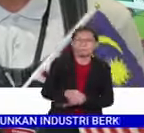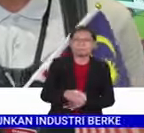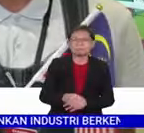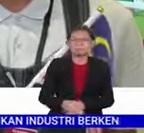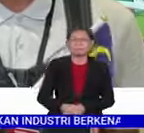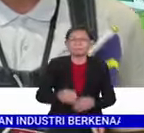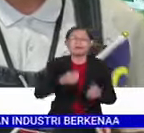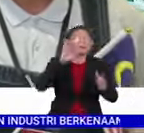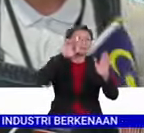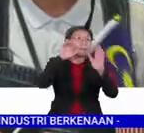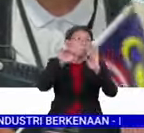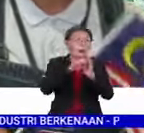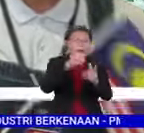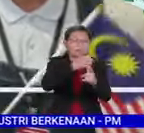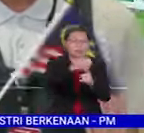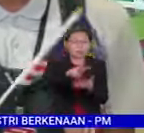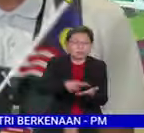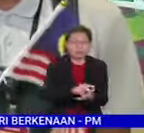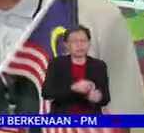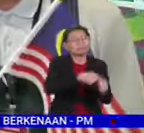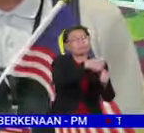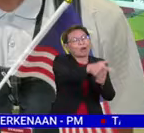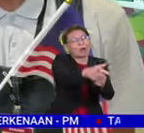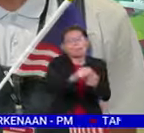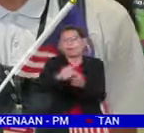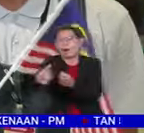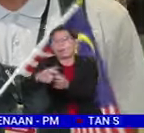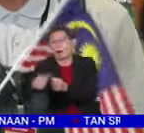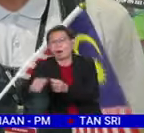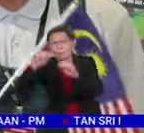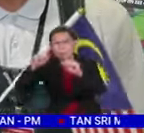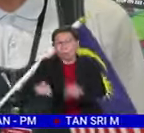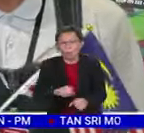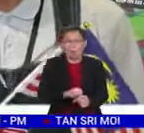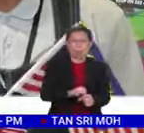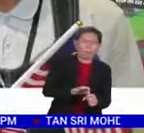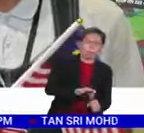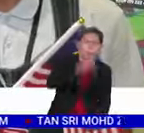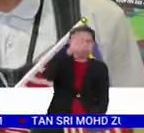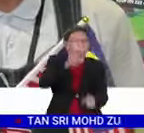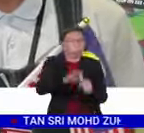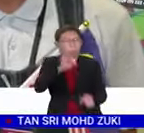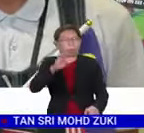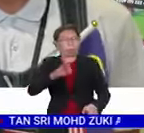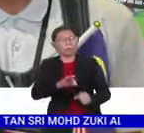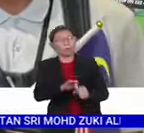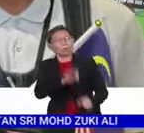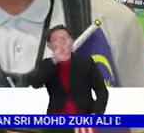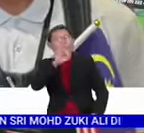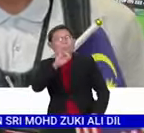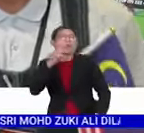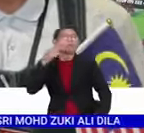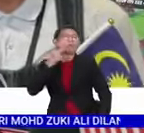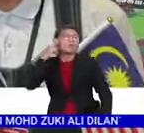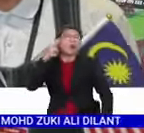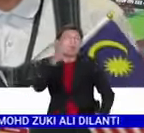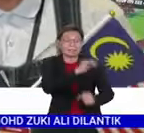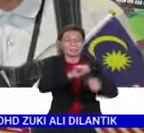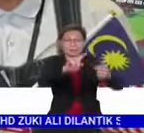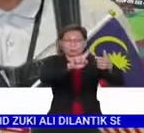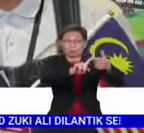gambar-gambar atau video yang dapat membakar semangat jiwa-jiwa remaja. Yang kedua, kita